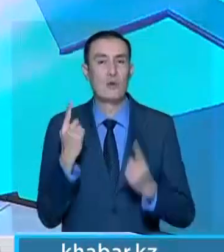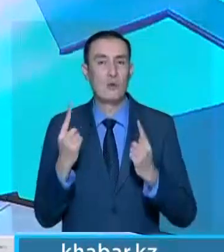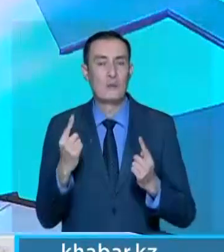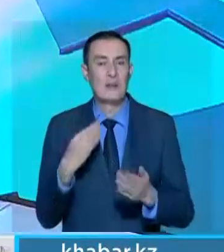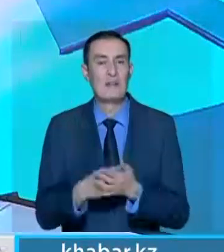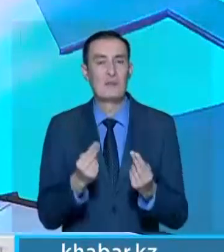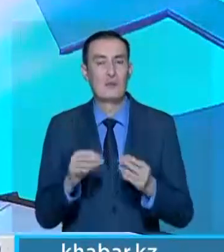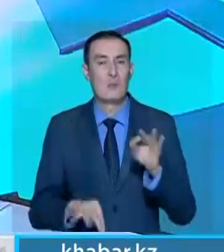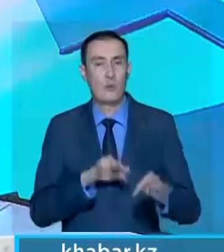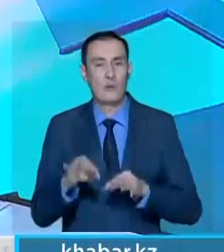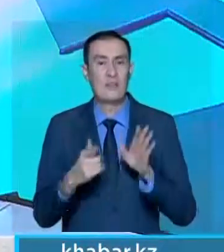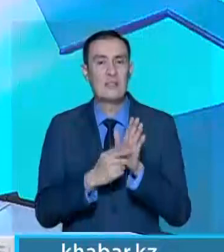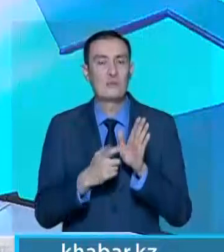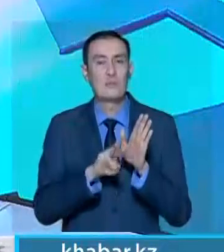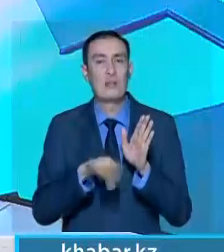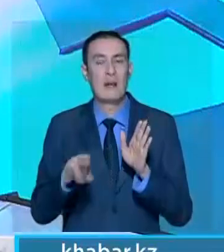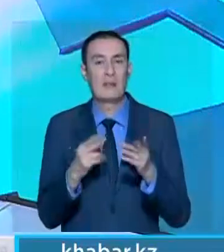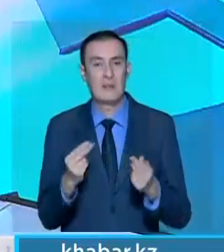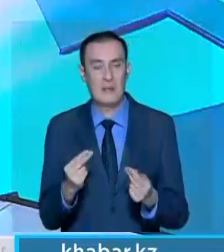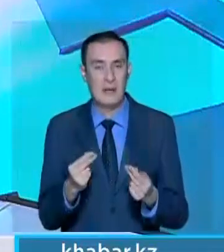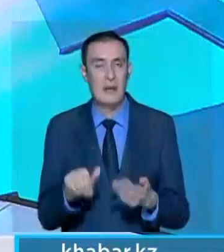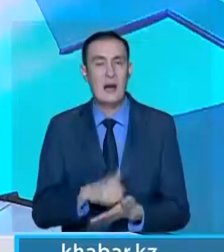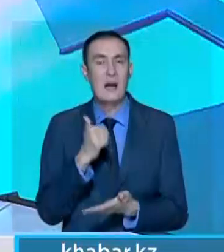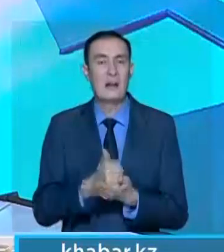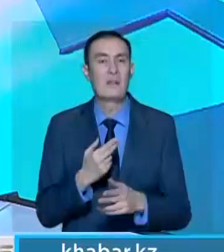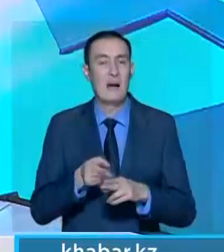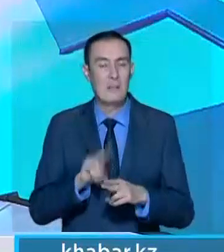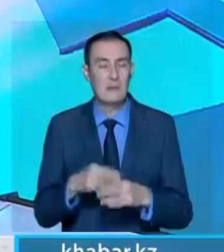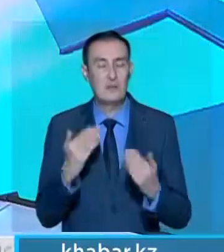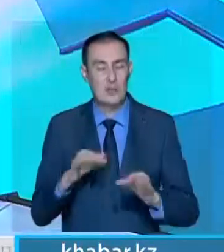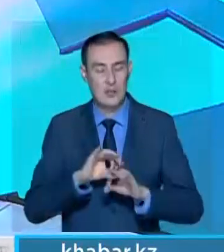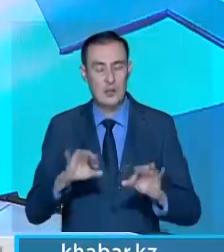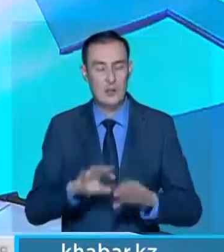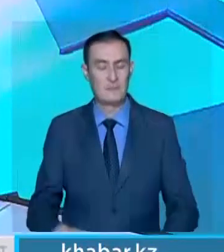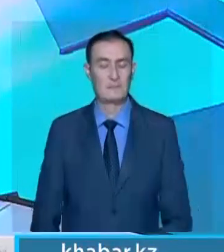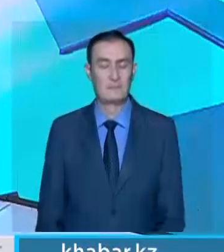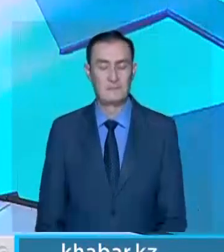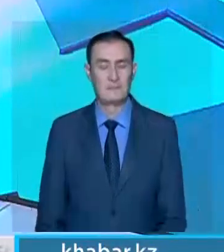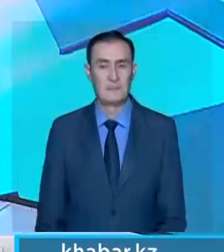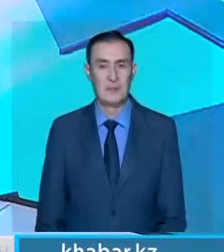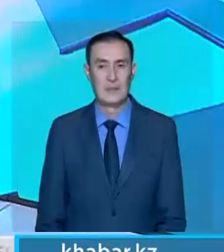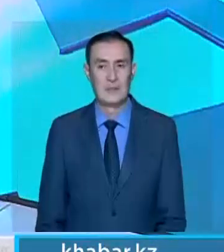крупных инвестпроектов на 700 миллиардов тенге. О главных из них расскажет Вячеслав Ветлугин.